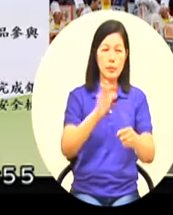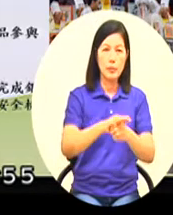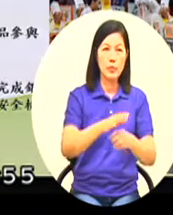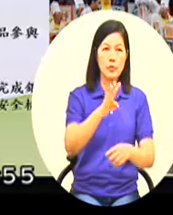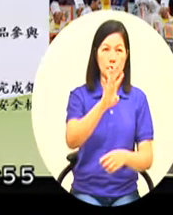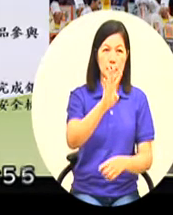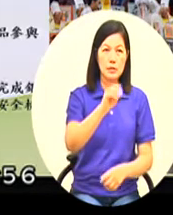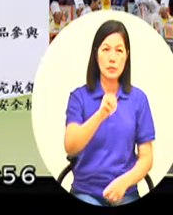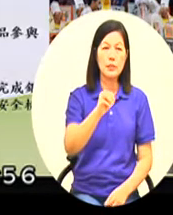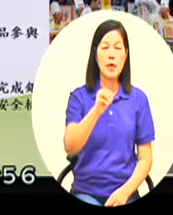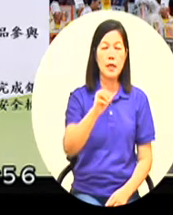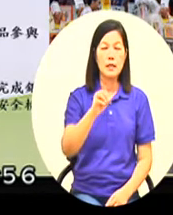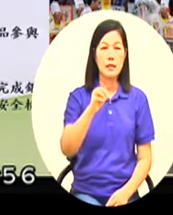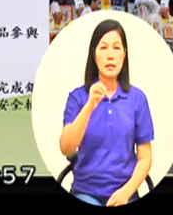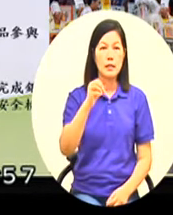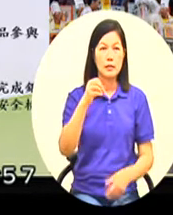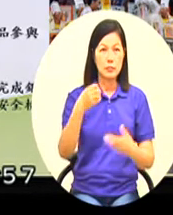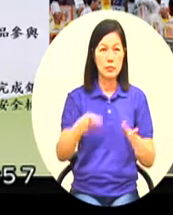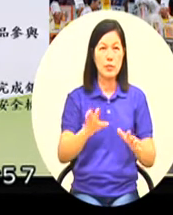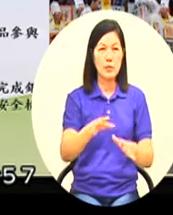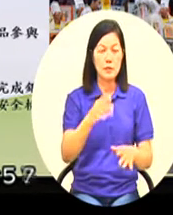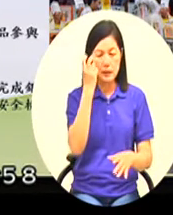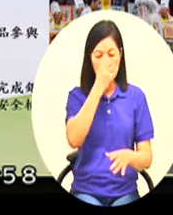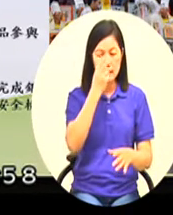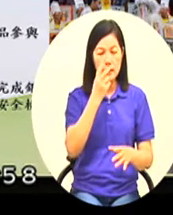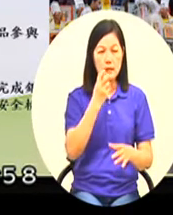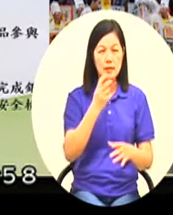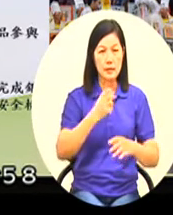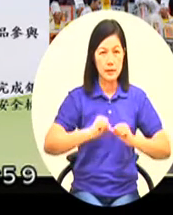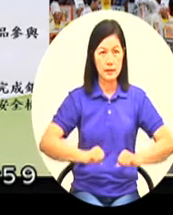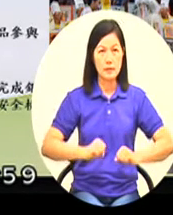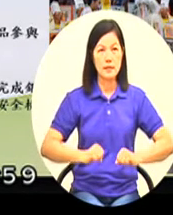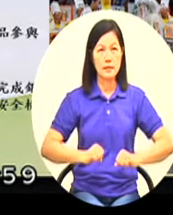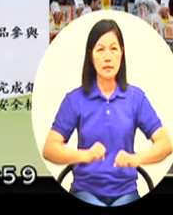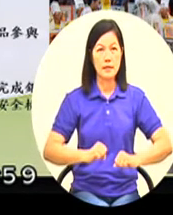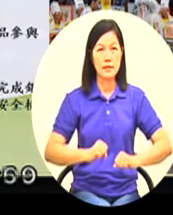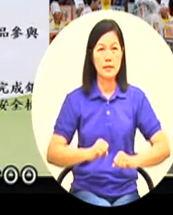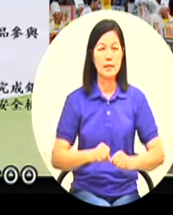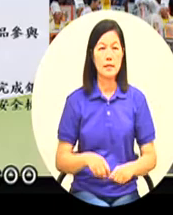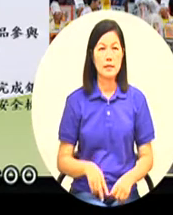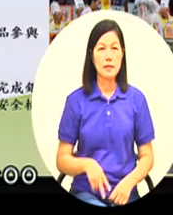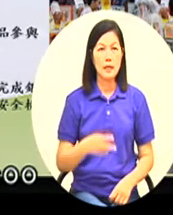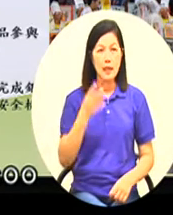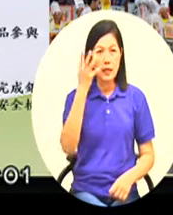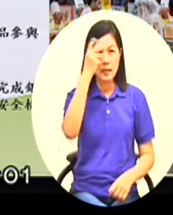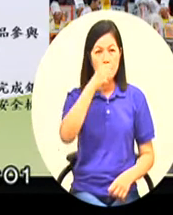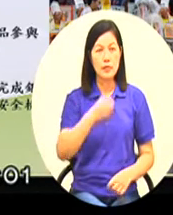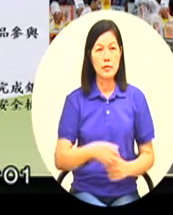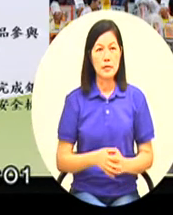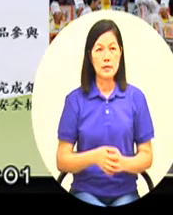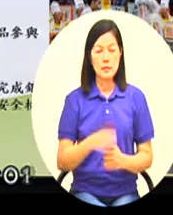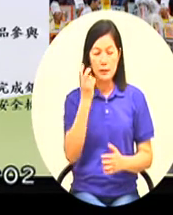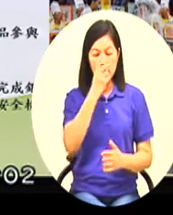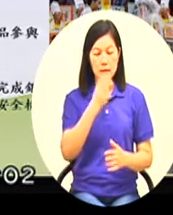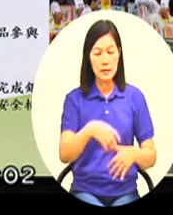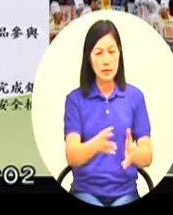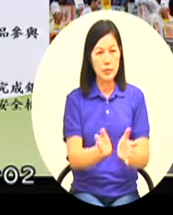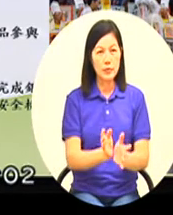40384个案件的老人健康检查，那老人免费假牙装饰的部分，总共目前补